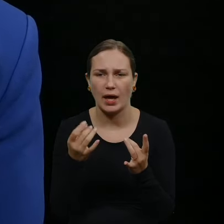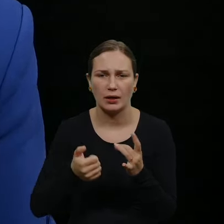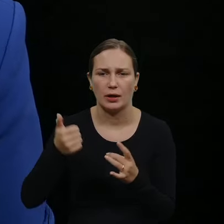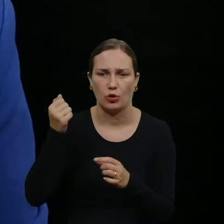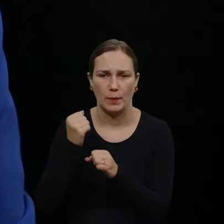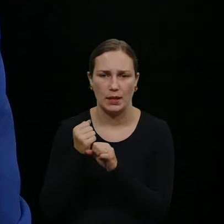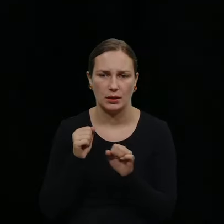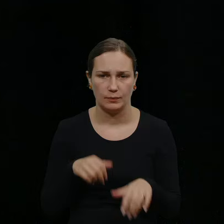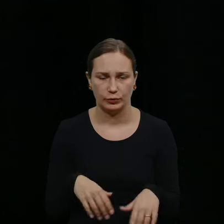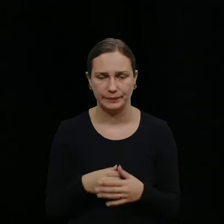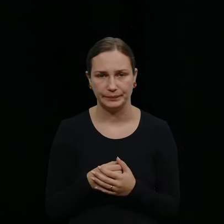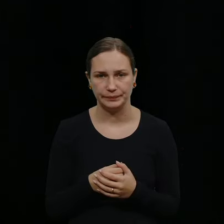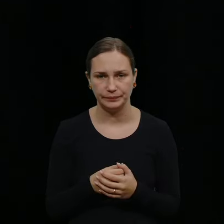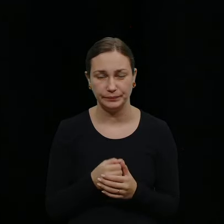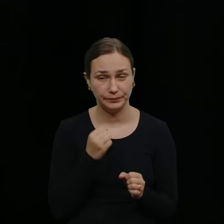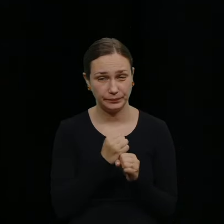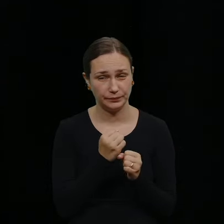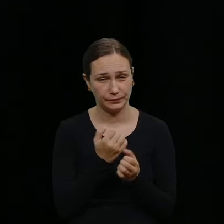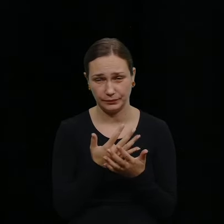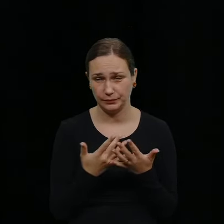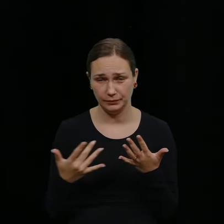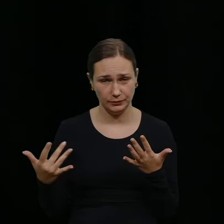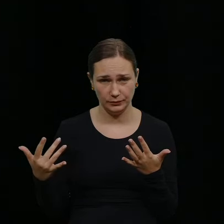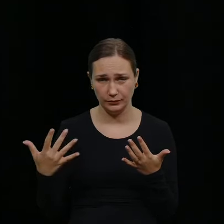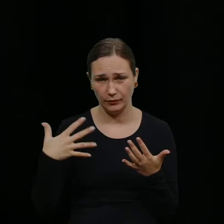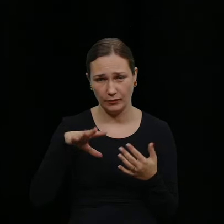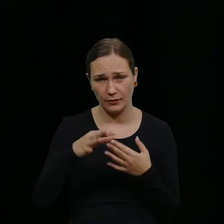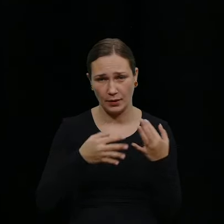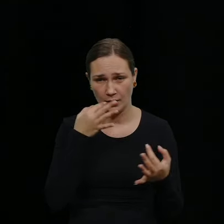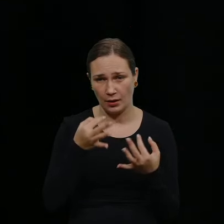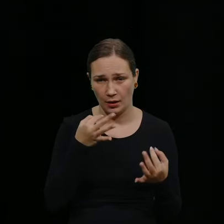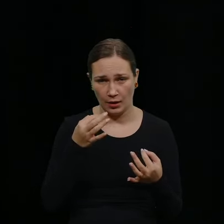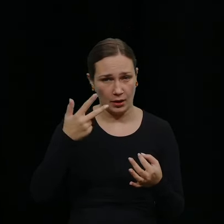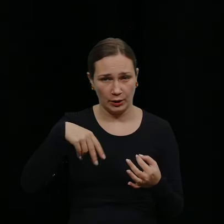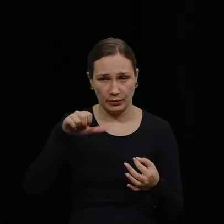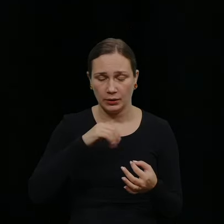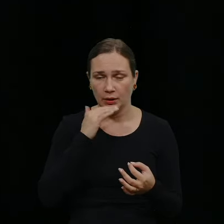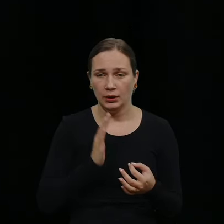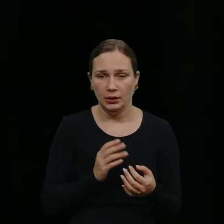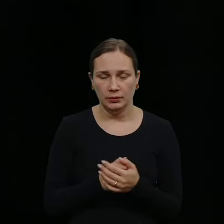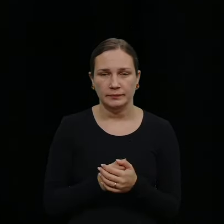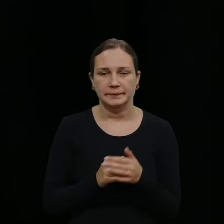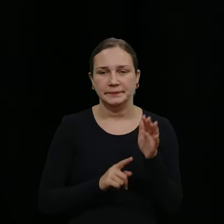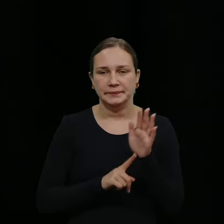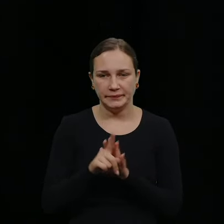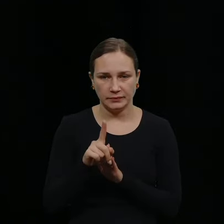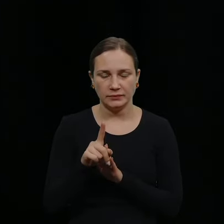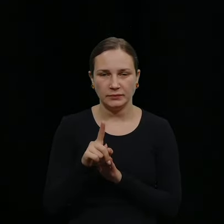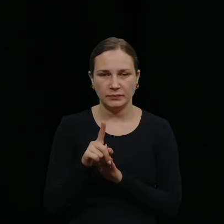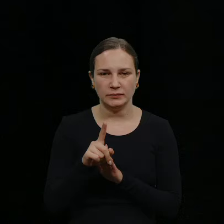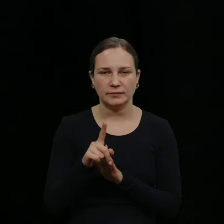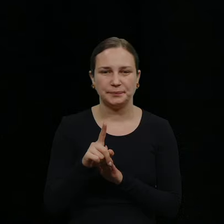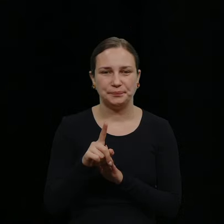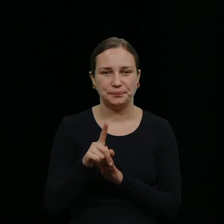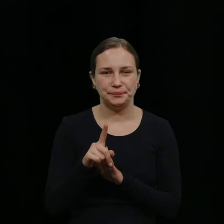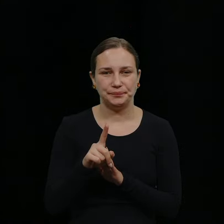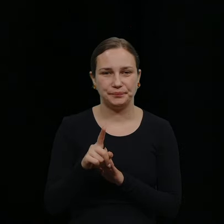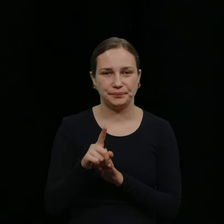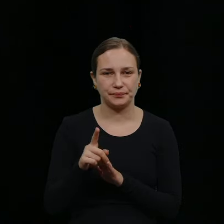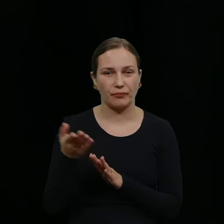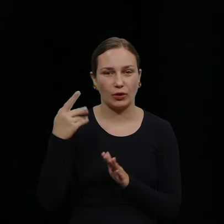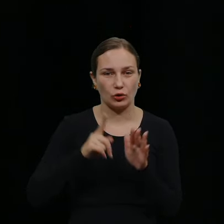geriau. Darbų tikrai yra daug, visų neužteks šitos laidos išvardinti. Nu, pradėčiau nuo to, kad kažkada,